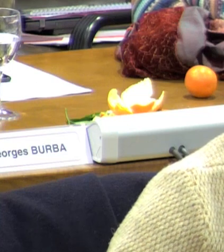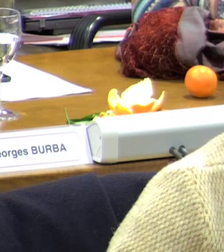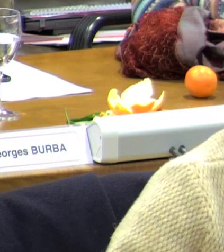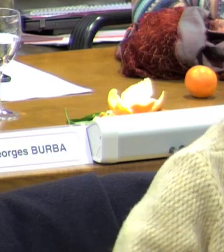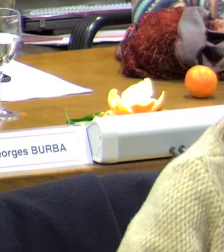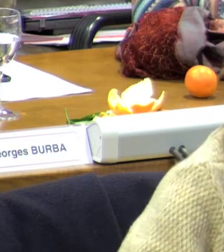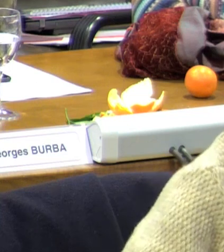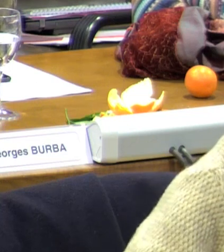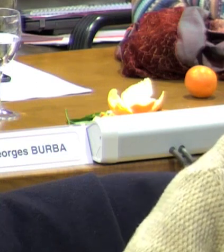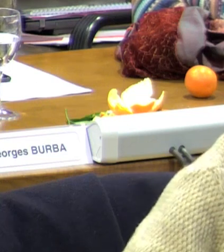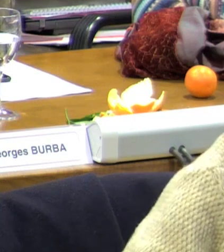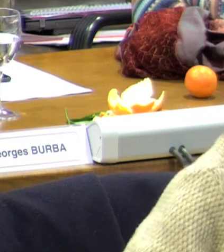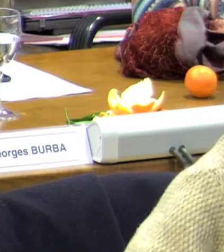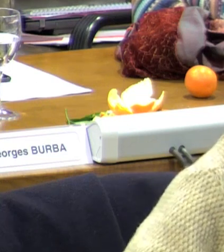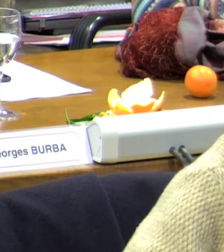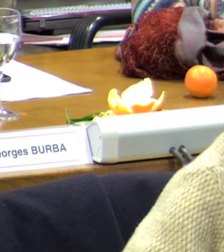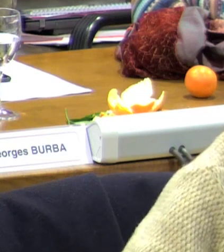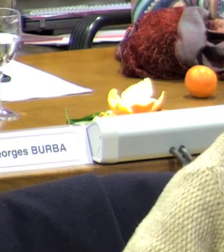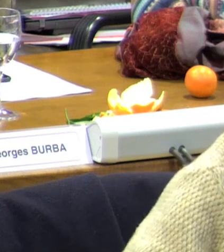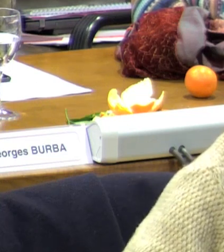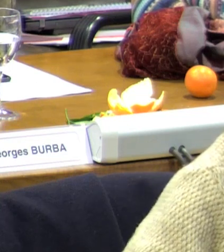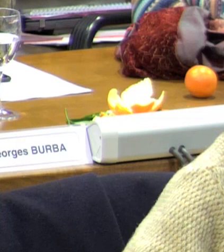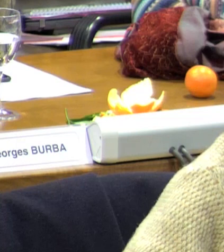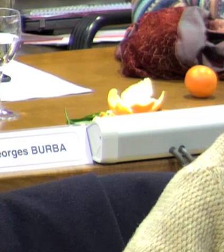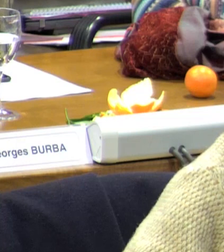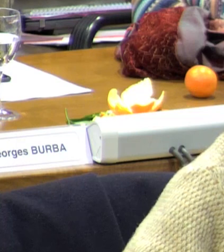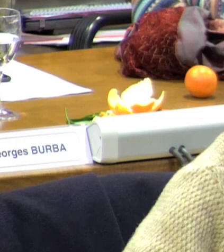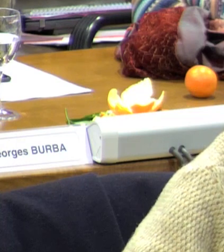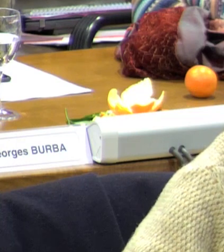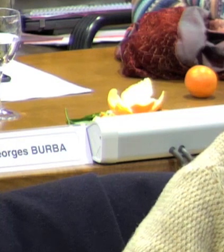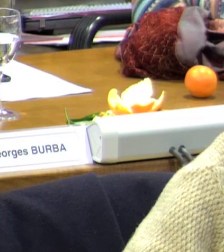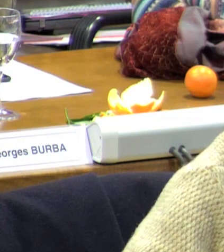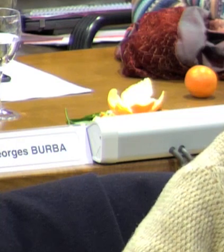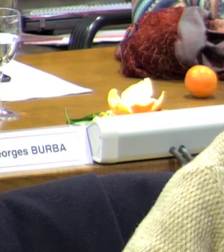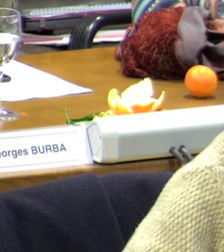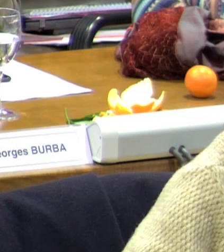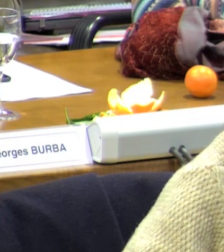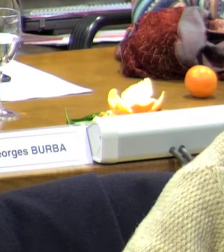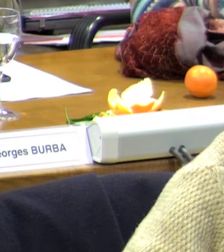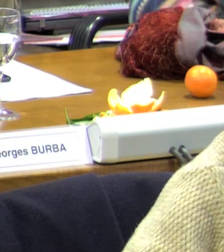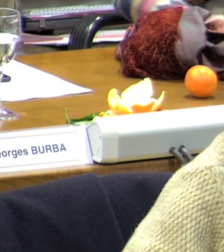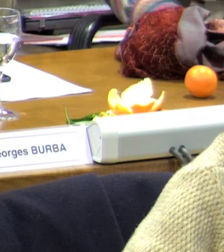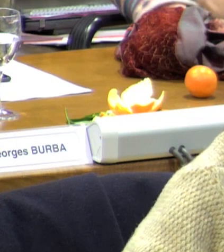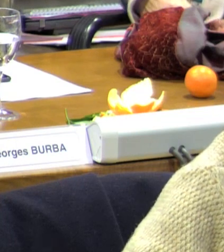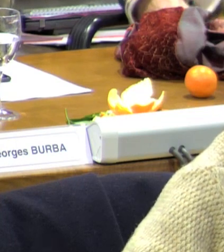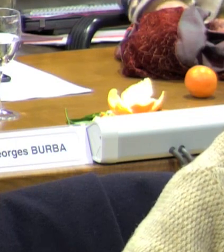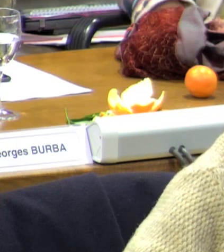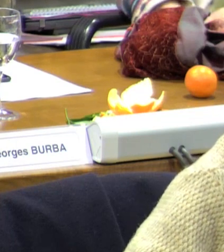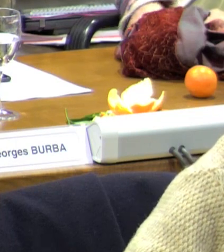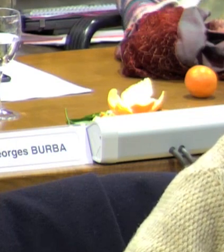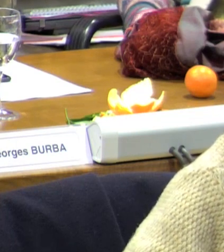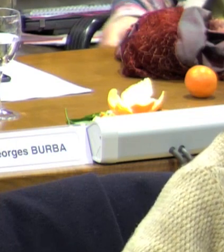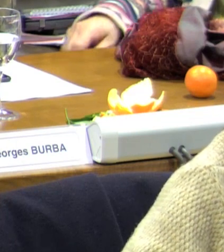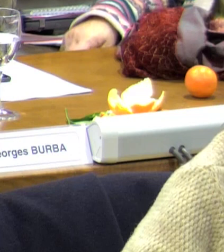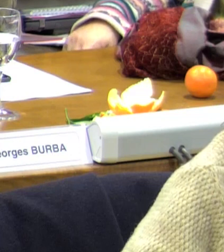ainsi intégrer une nouvelle dimension au projet l'amélioration des conditions d'accueil des événements et animations sur cette place en particulier le marché de noël